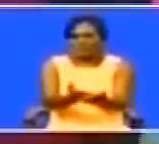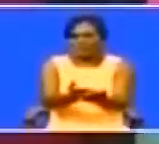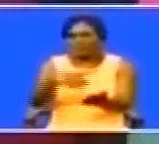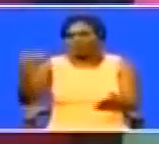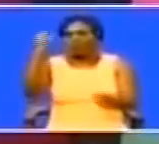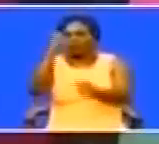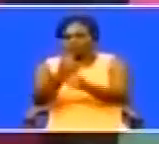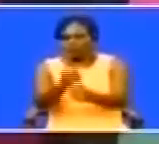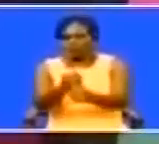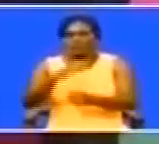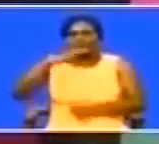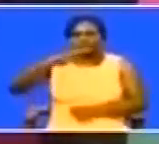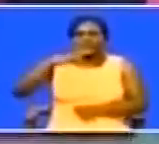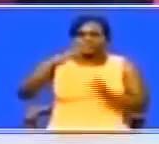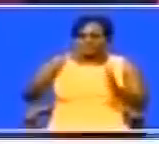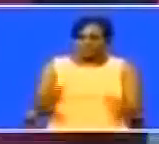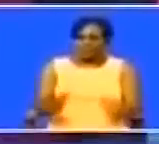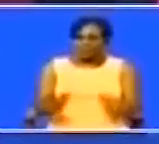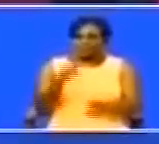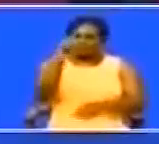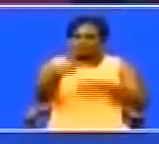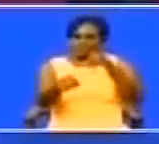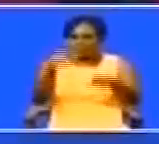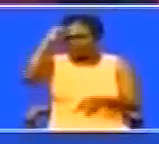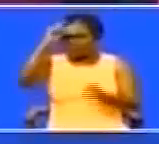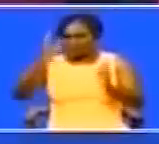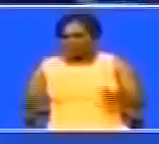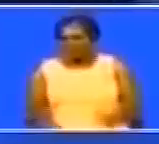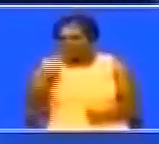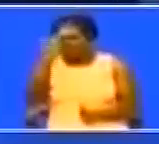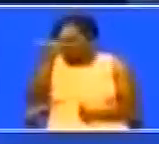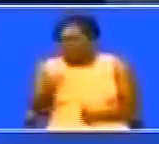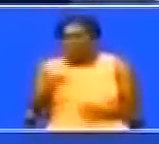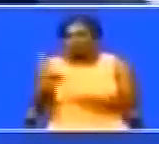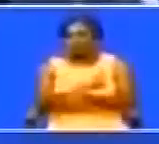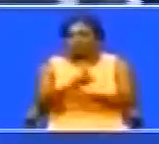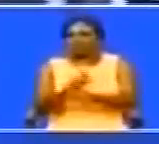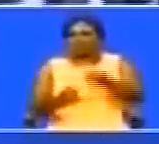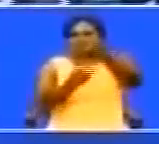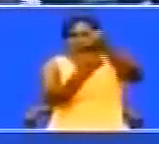kazi. Spika Mate kwa upande wake anamshutumu gavana Wambora kwa kutumia wafuasi.